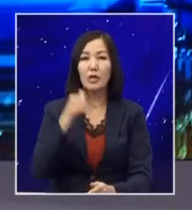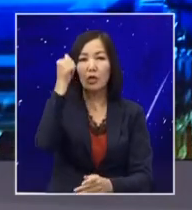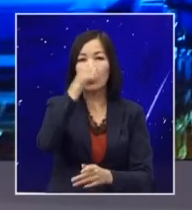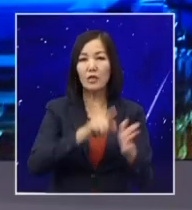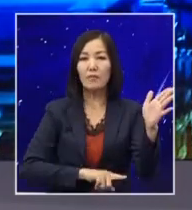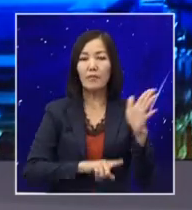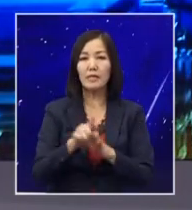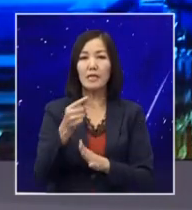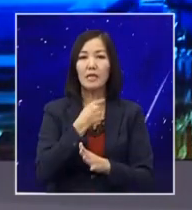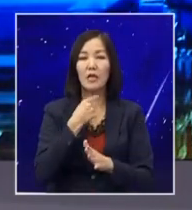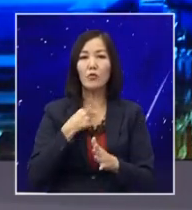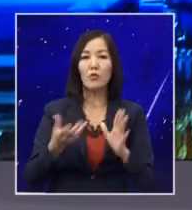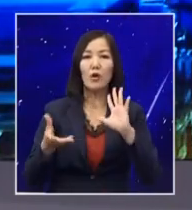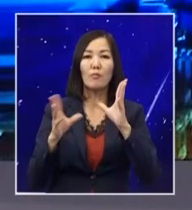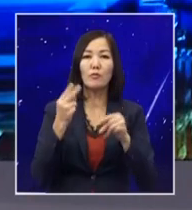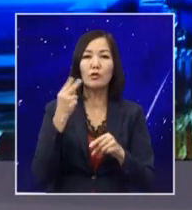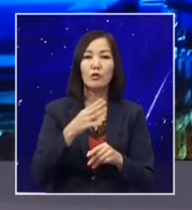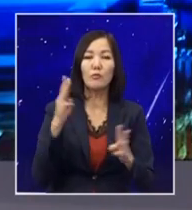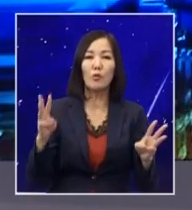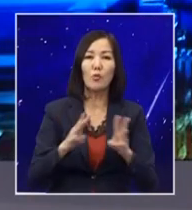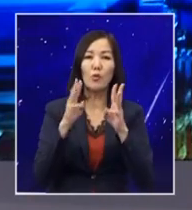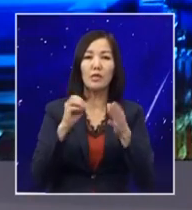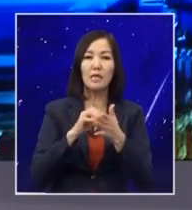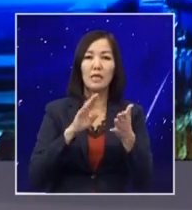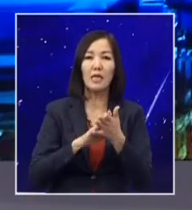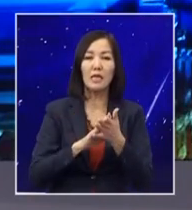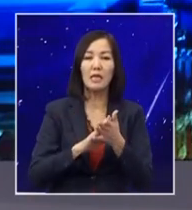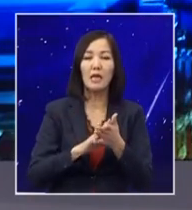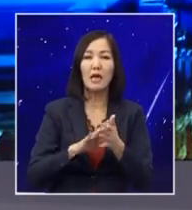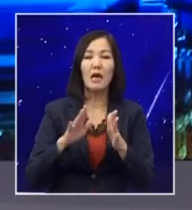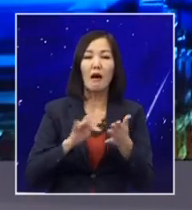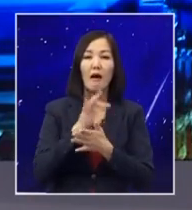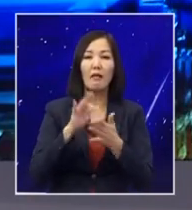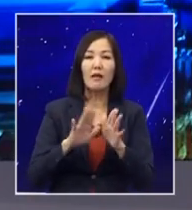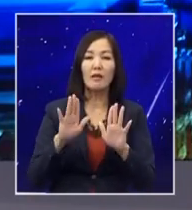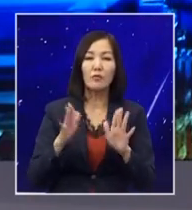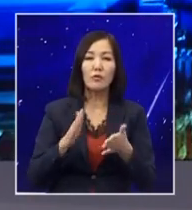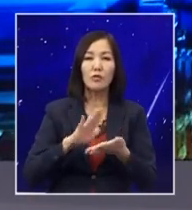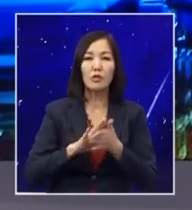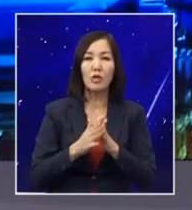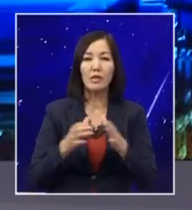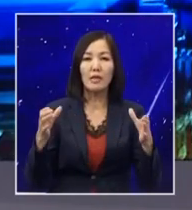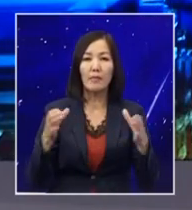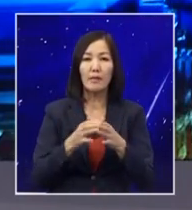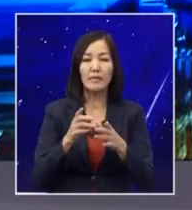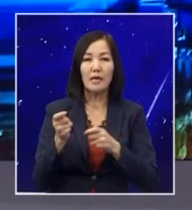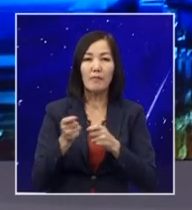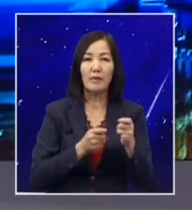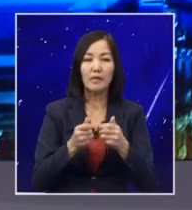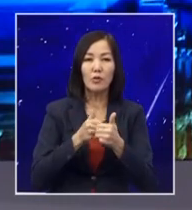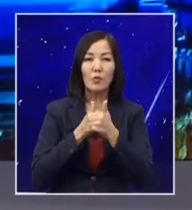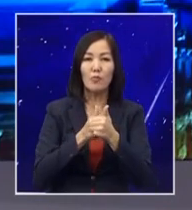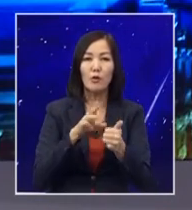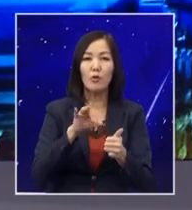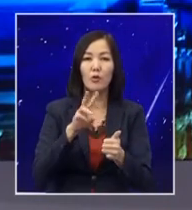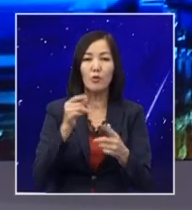Жыл басынан бері Талдықорған бойынша 23 өрт тіркелген. Бұл туралы қалалық төтенше жағдайлар бөлімі басқармасының орынбасары Манат Тұрманов